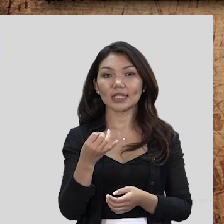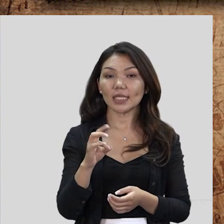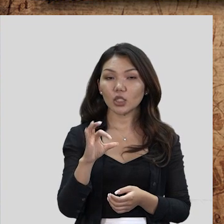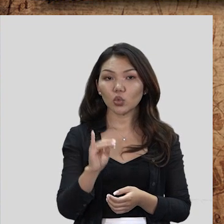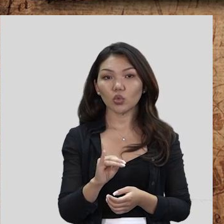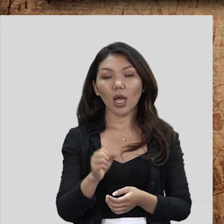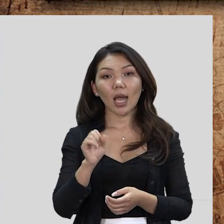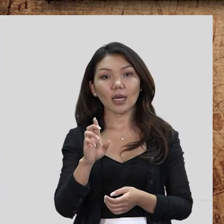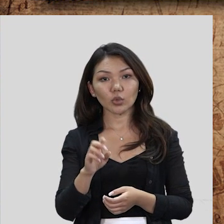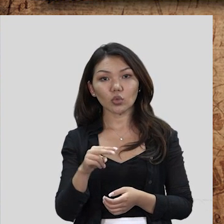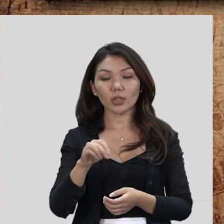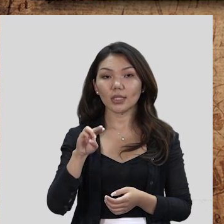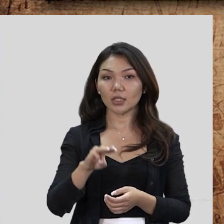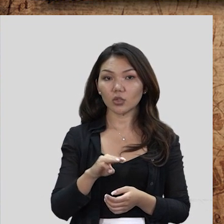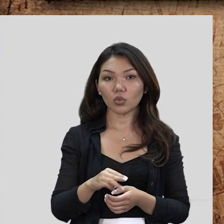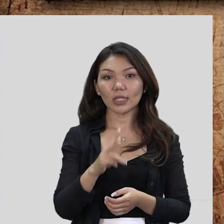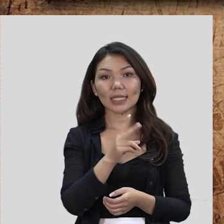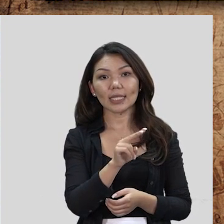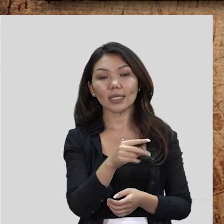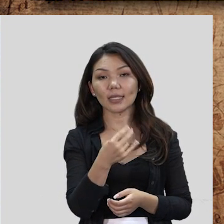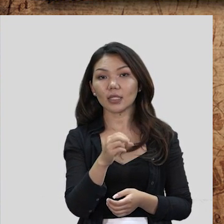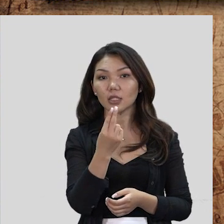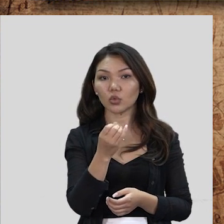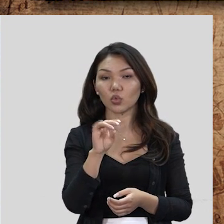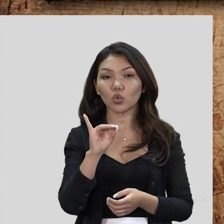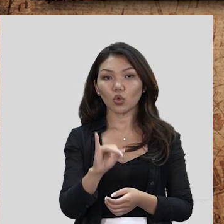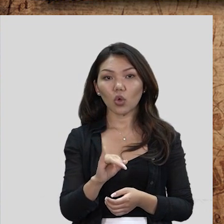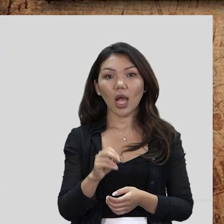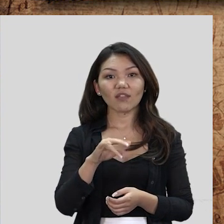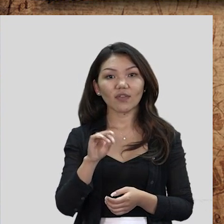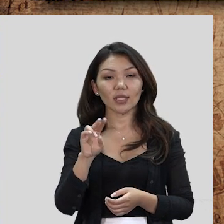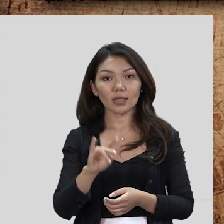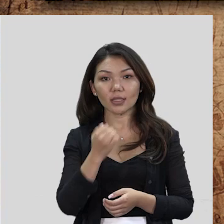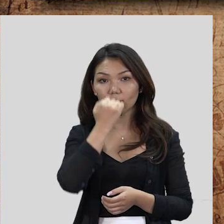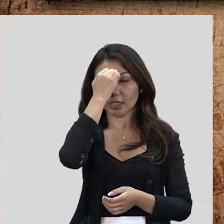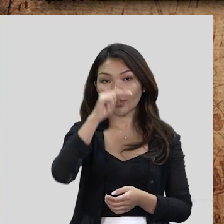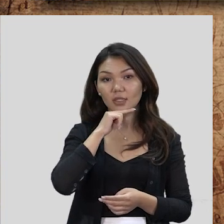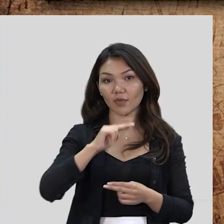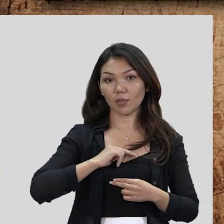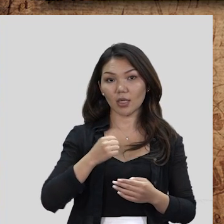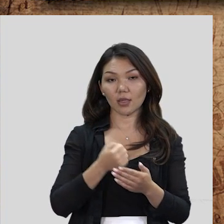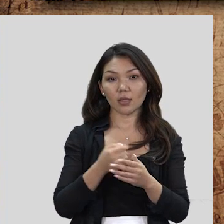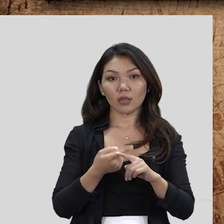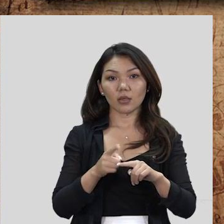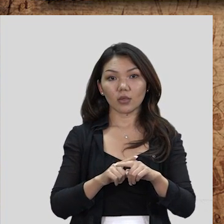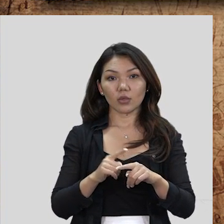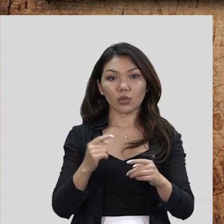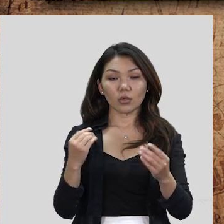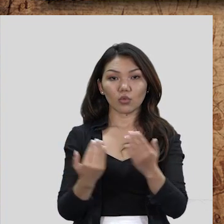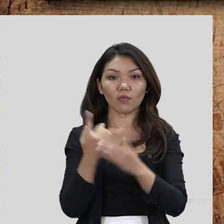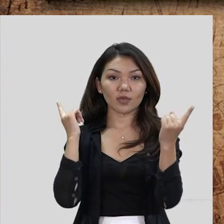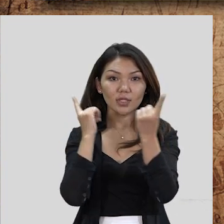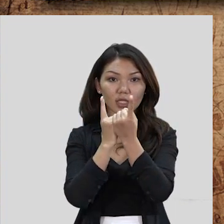латинские и кириллический алфавит и спасибо за внимание на этом наш урок окончен до новых